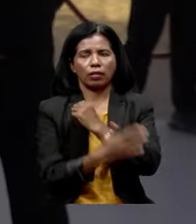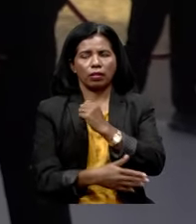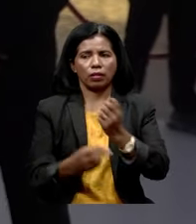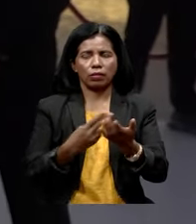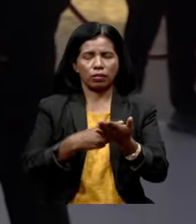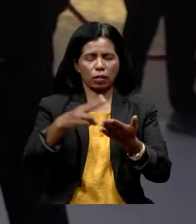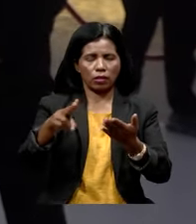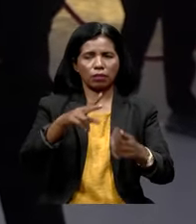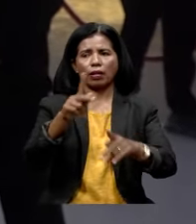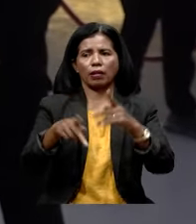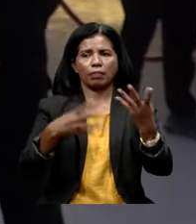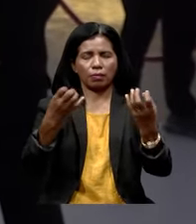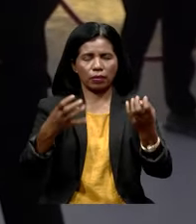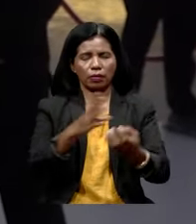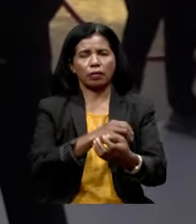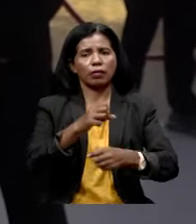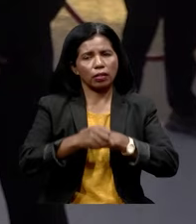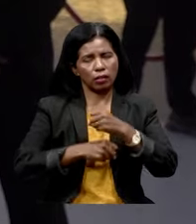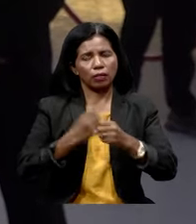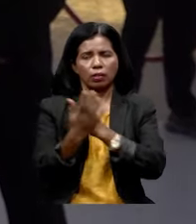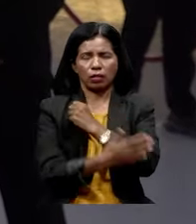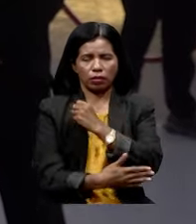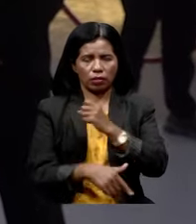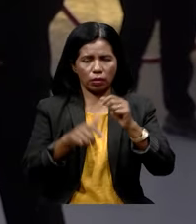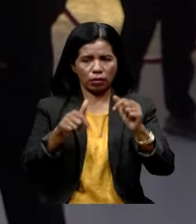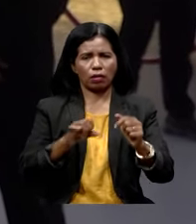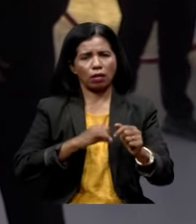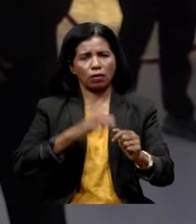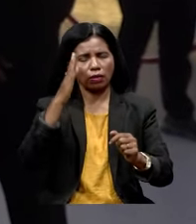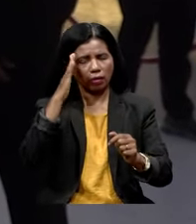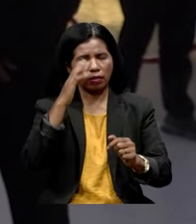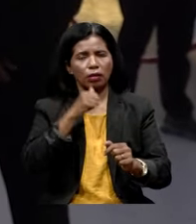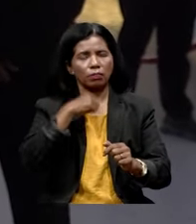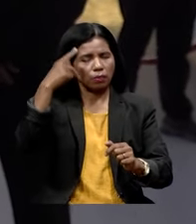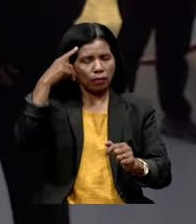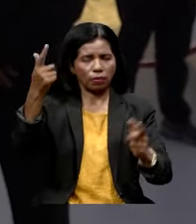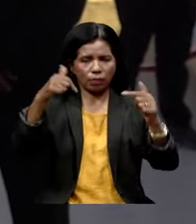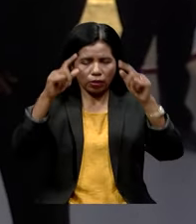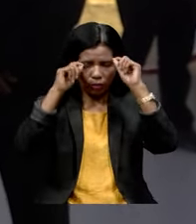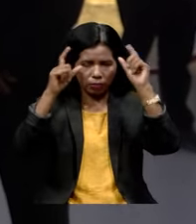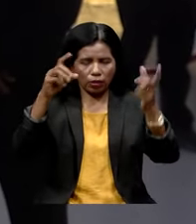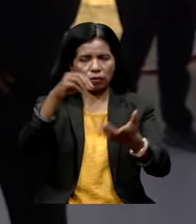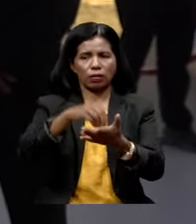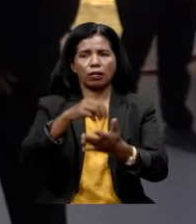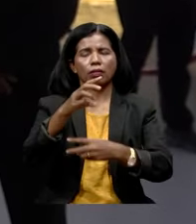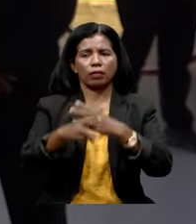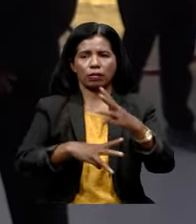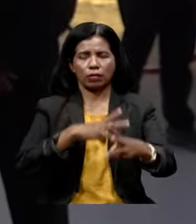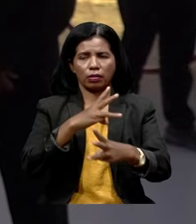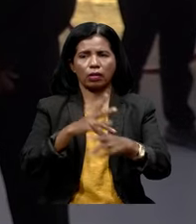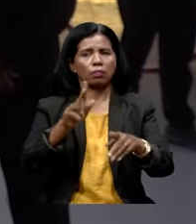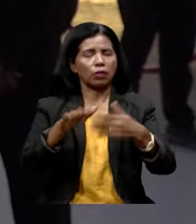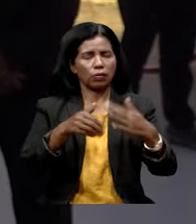ida ema barak Osteris berai nene, nebe anu apa pemain tahu Timor atau yang mundu atau pada